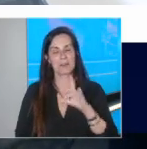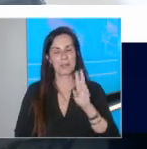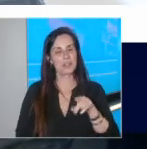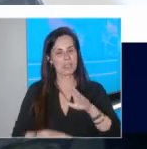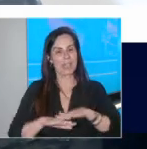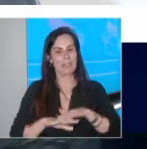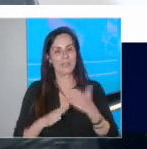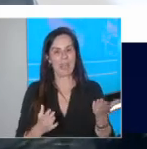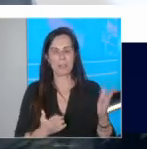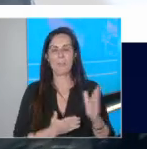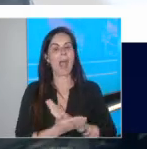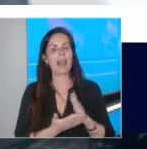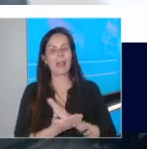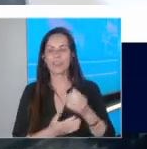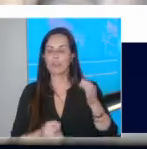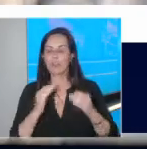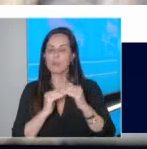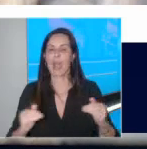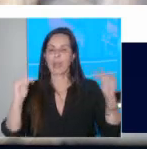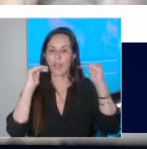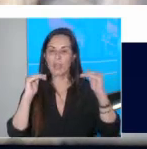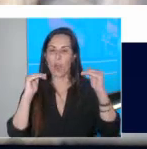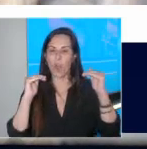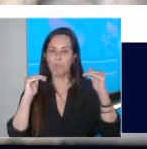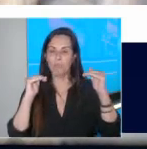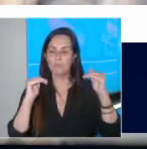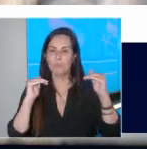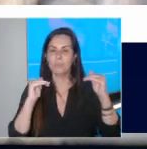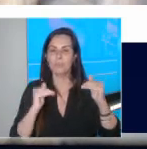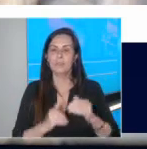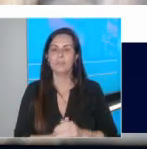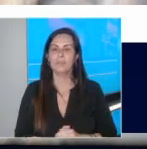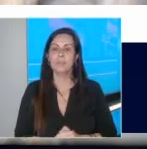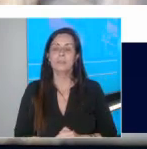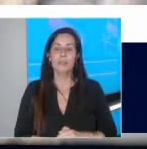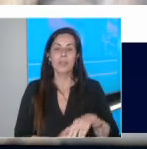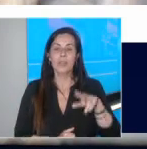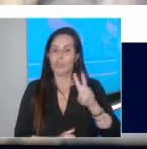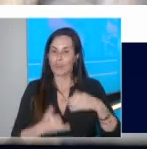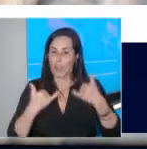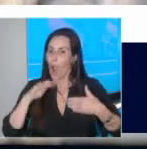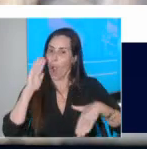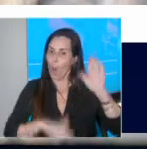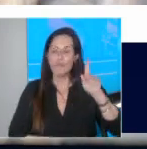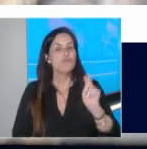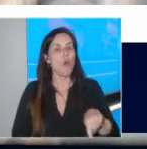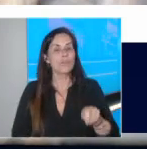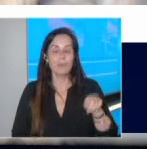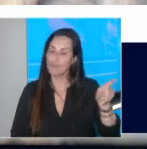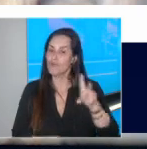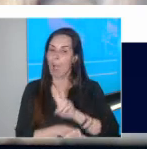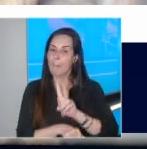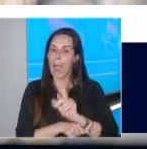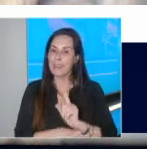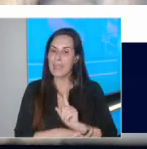לזה תפקיד בהחלטה של בית המשפט העליון, ובהחלטה הצפויה, כשיש כרגע רוב של שופטים